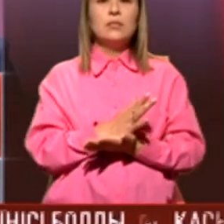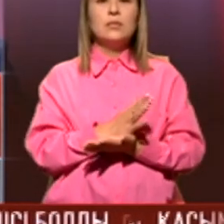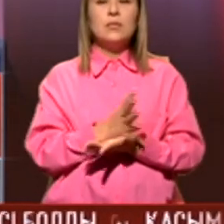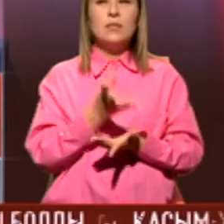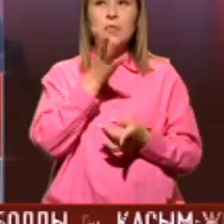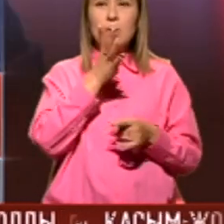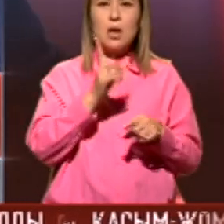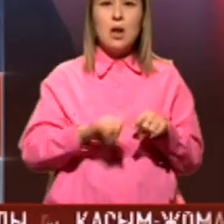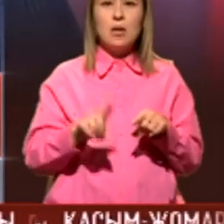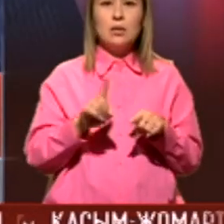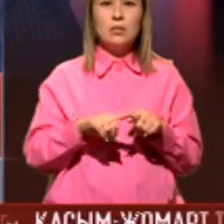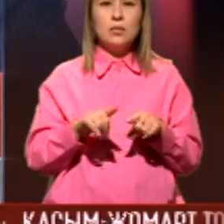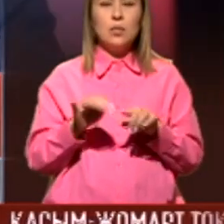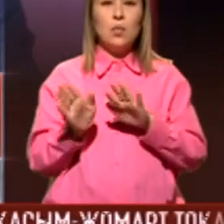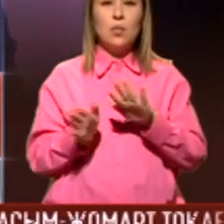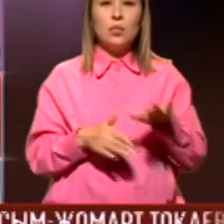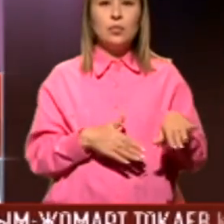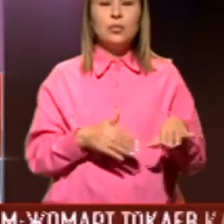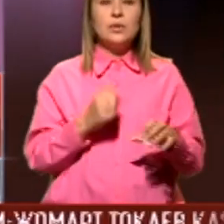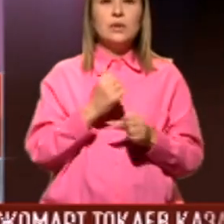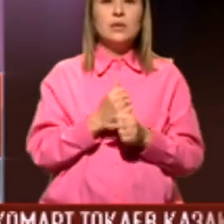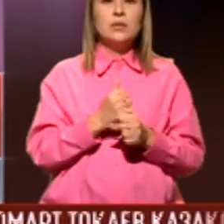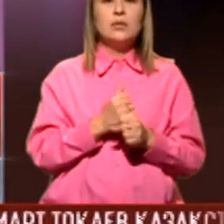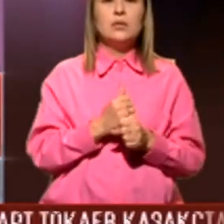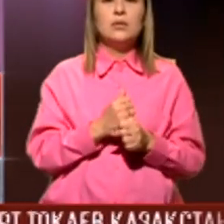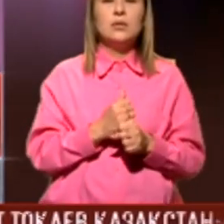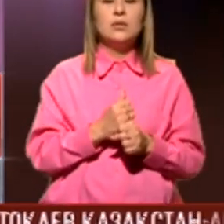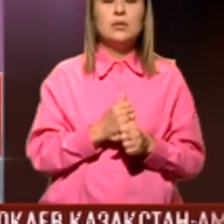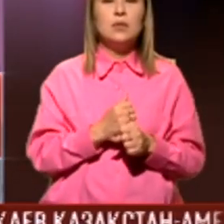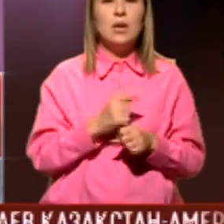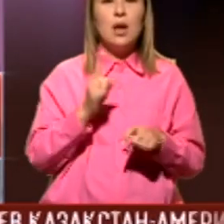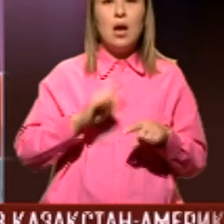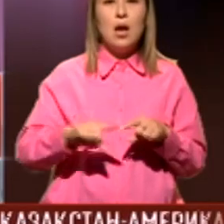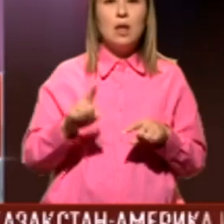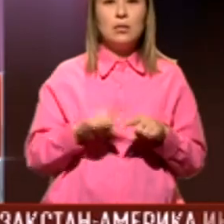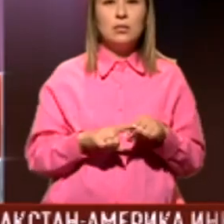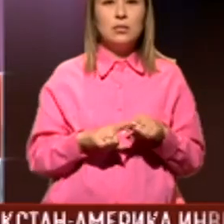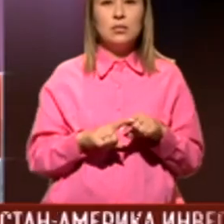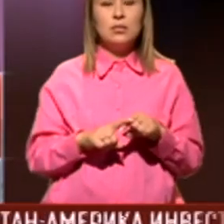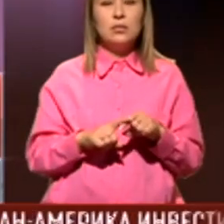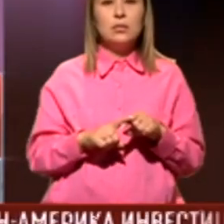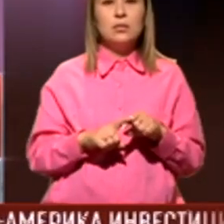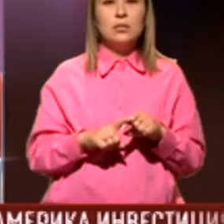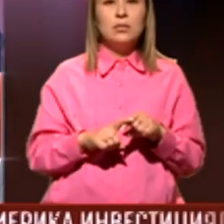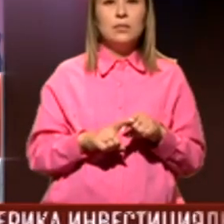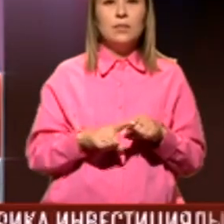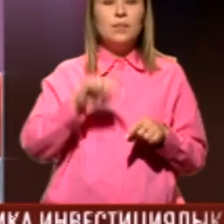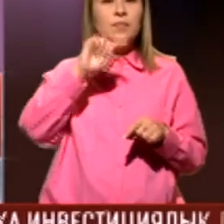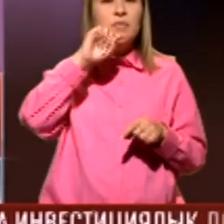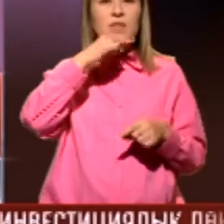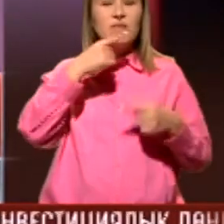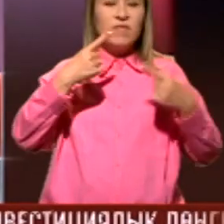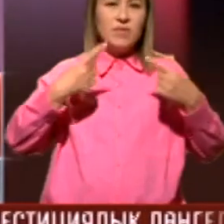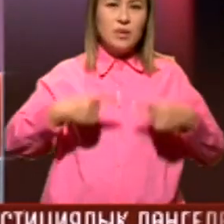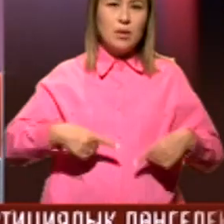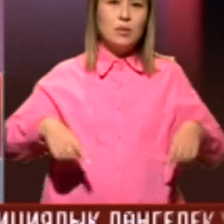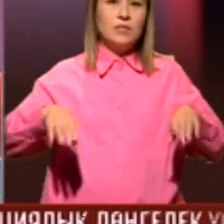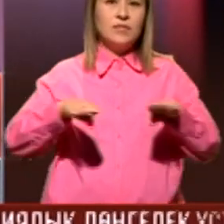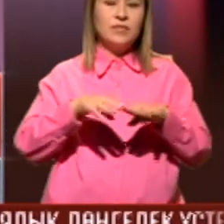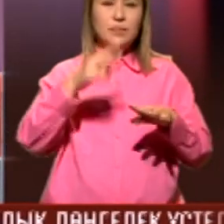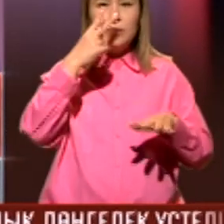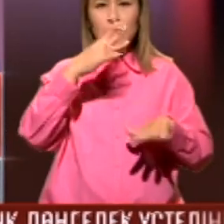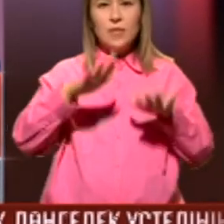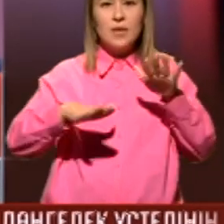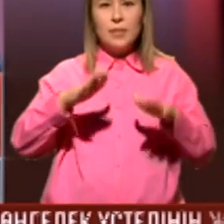Алдағы және өткендегі жағдайларға қарасаңыз, алдыда терең экономикалық дағдарыстардың картинасын болжап жатыр